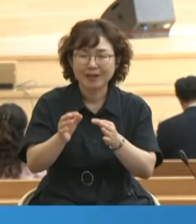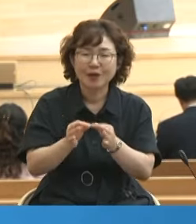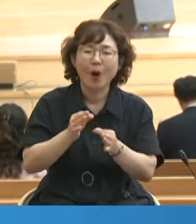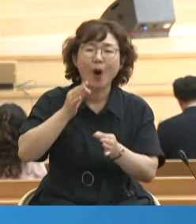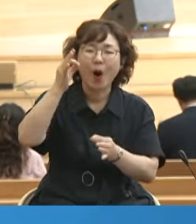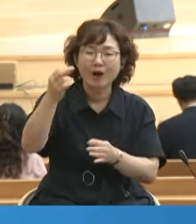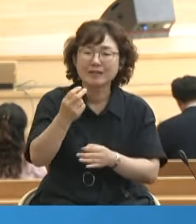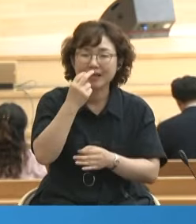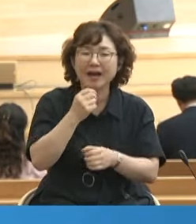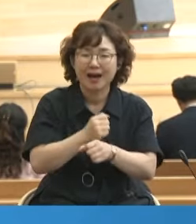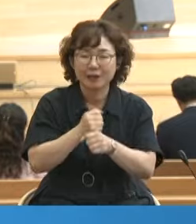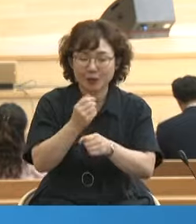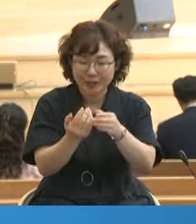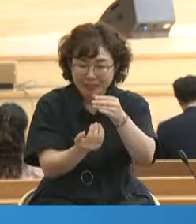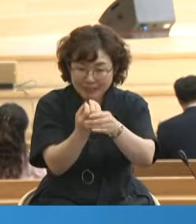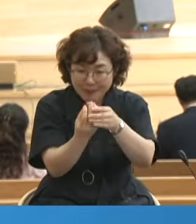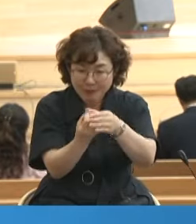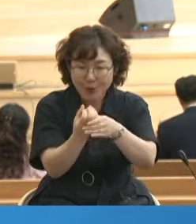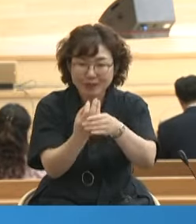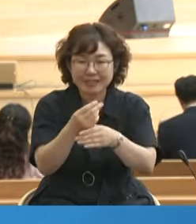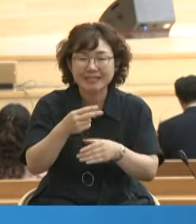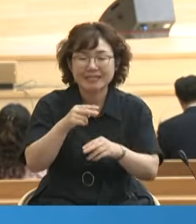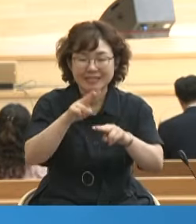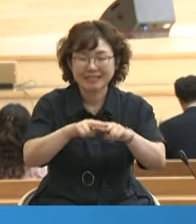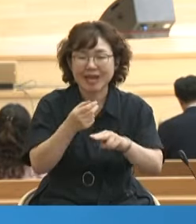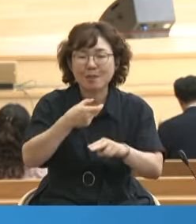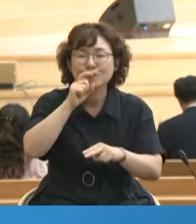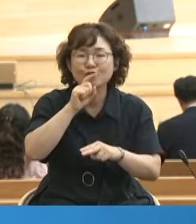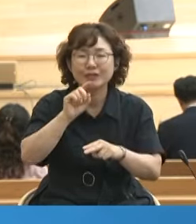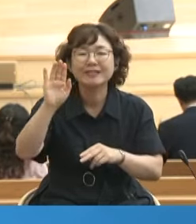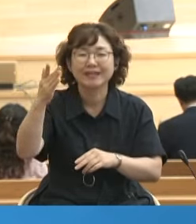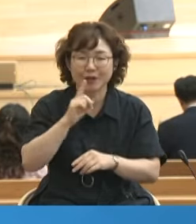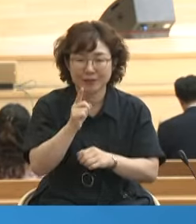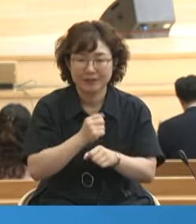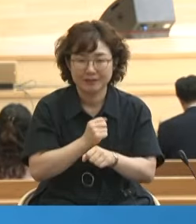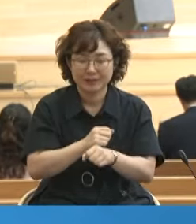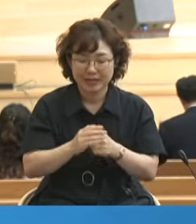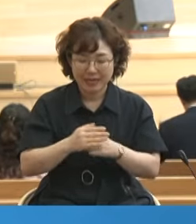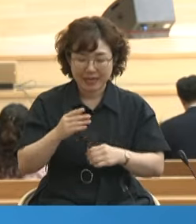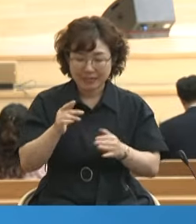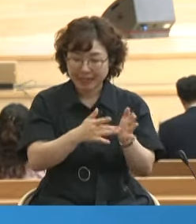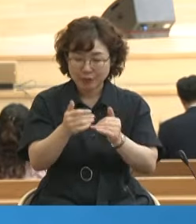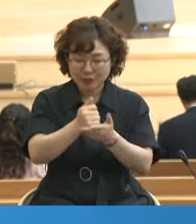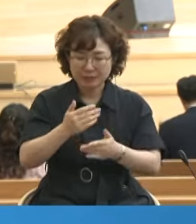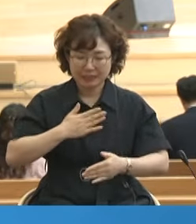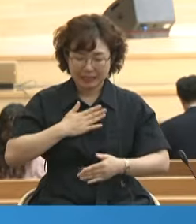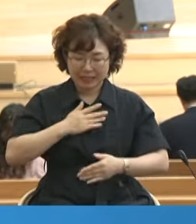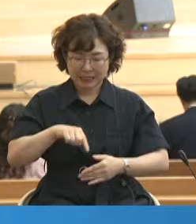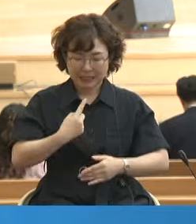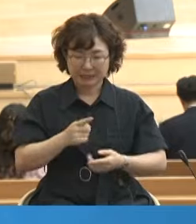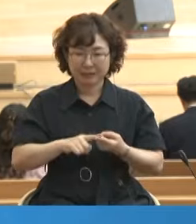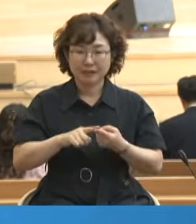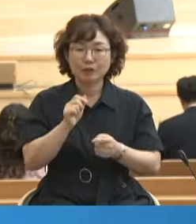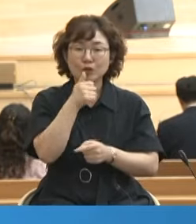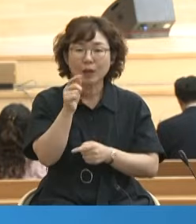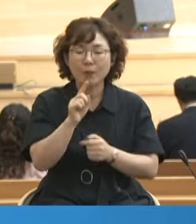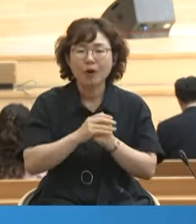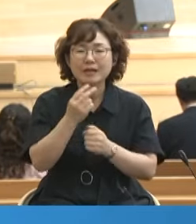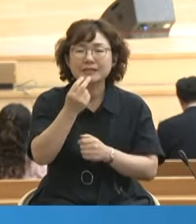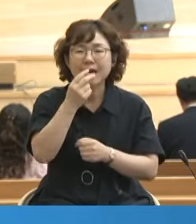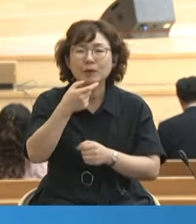솟아나는 샘물이 되리라. 우리 주님이 스스로를 생명수라고